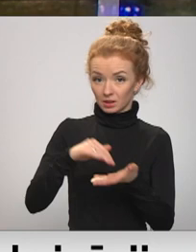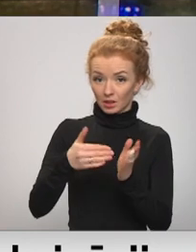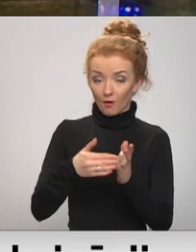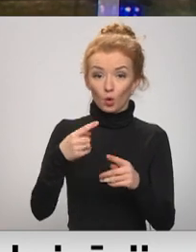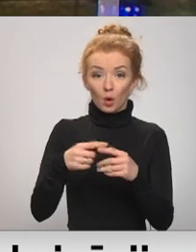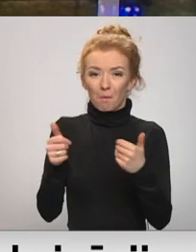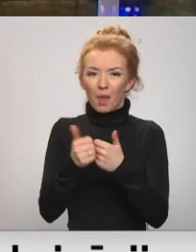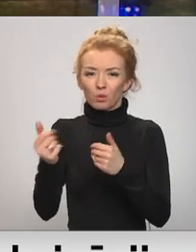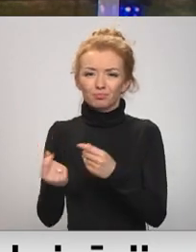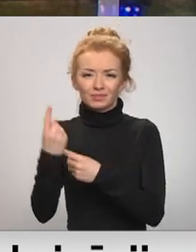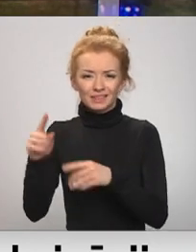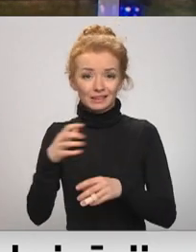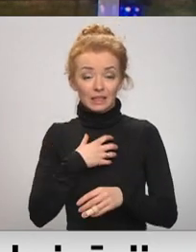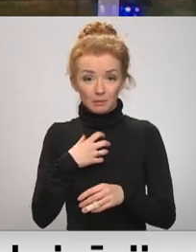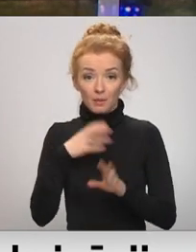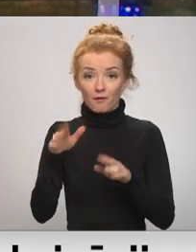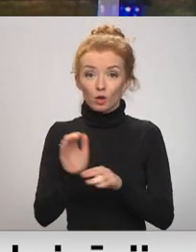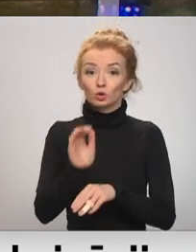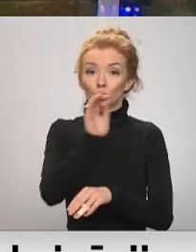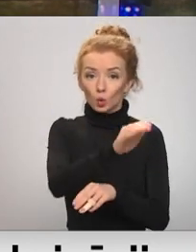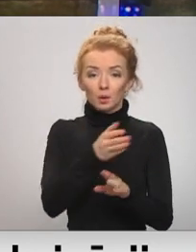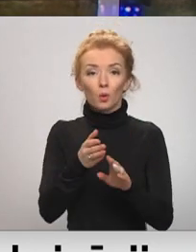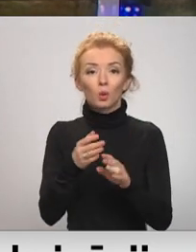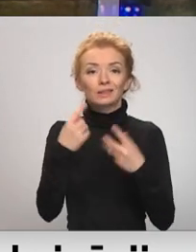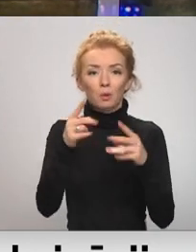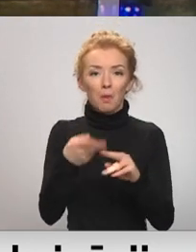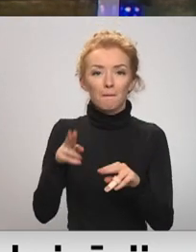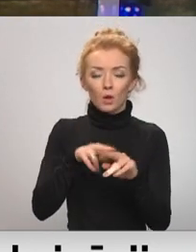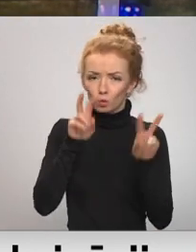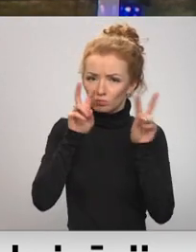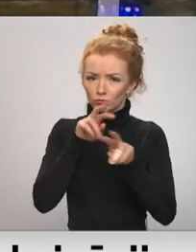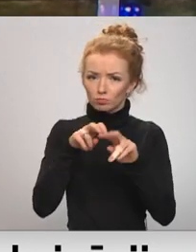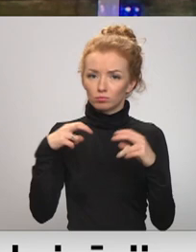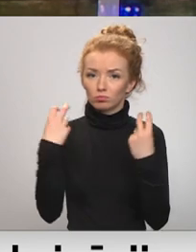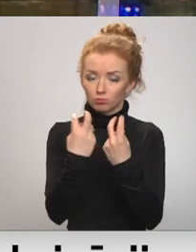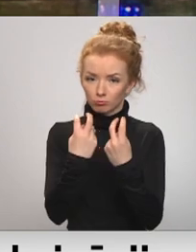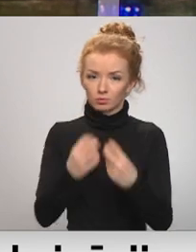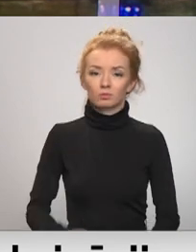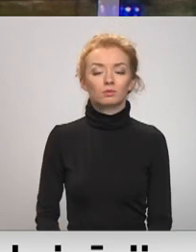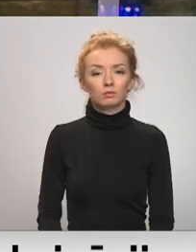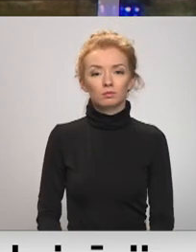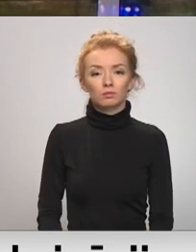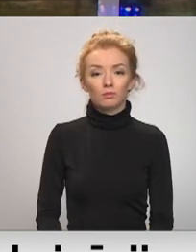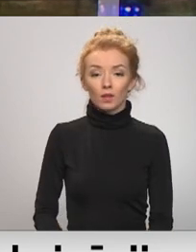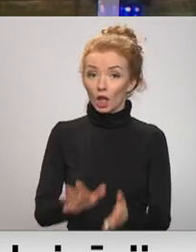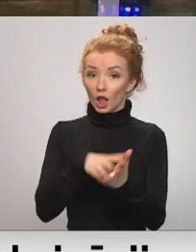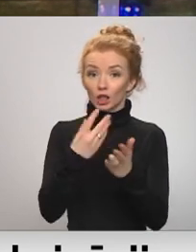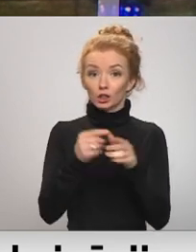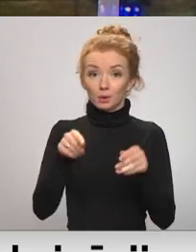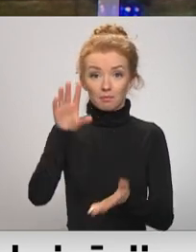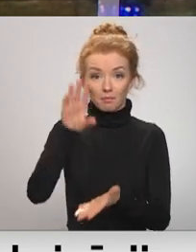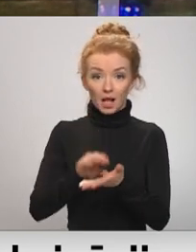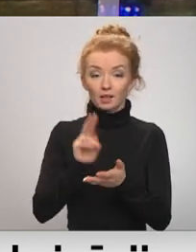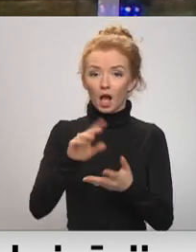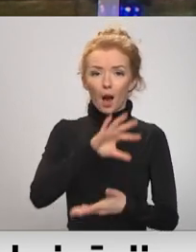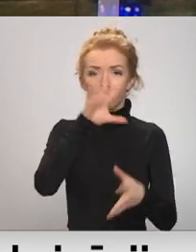var viņu pirms vakcinācijas nosūtīt papildu izvērtējumam pie ārsta speciālista vai uz ārstu konsīliju. Līdzinājā pieredze liecina, ka